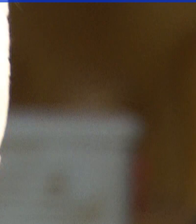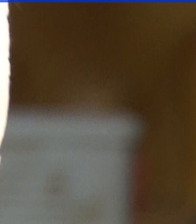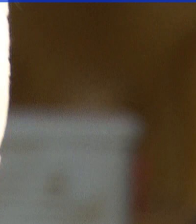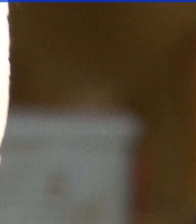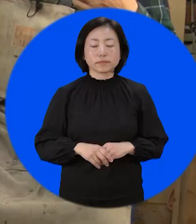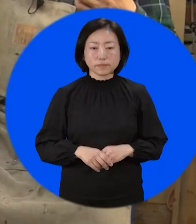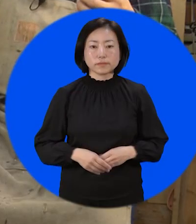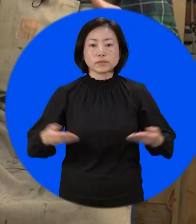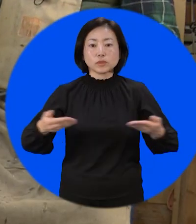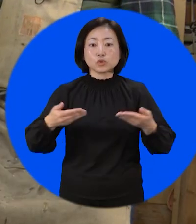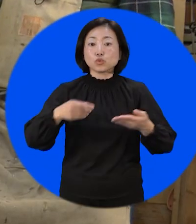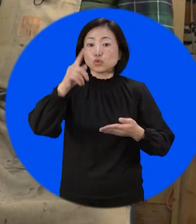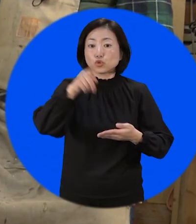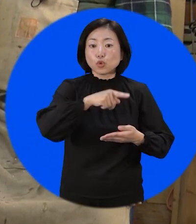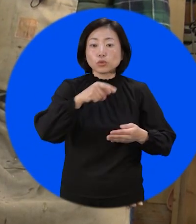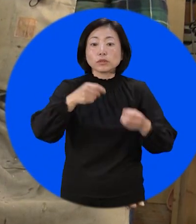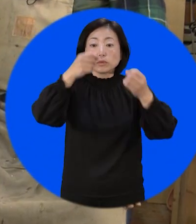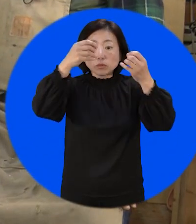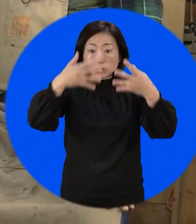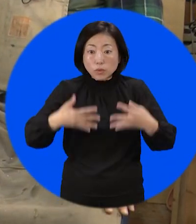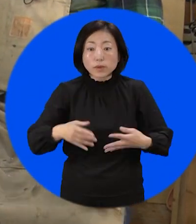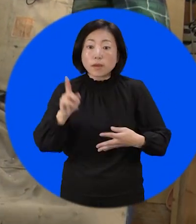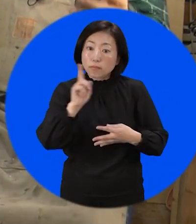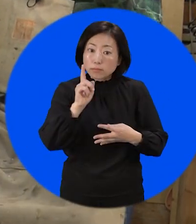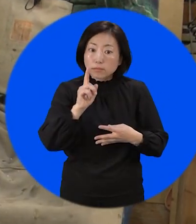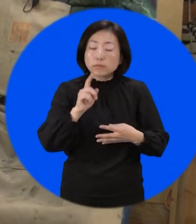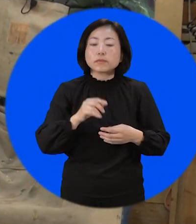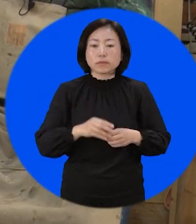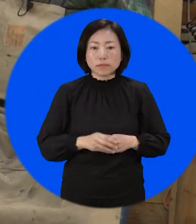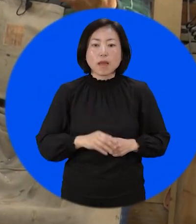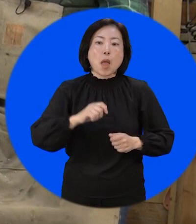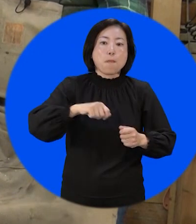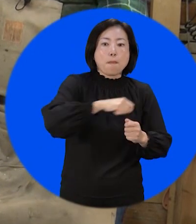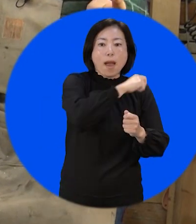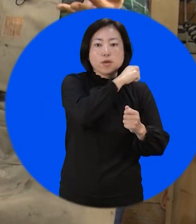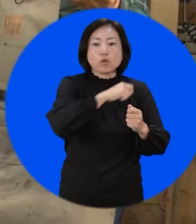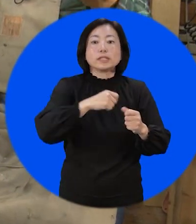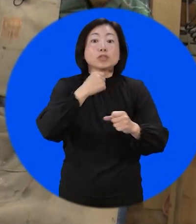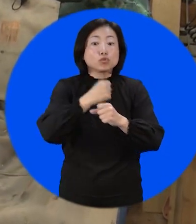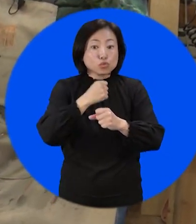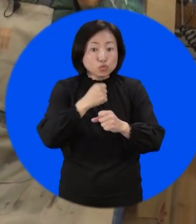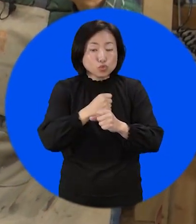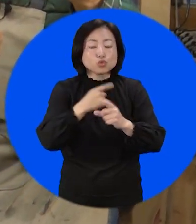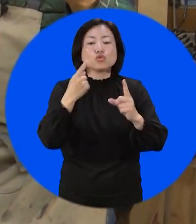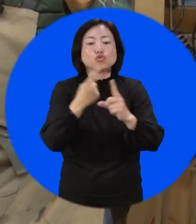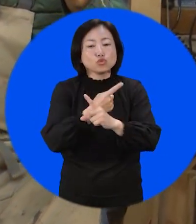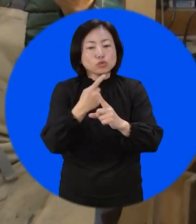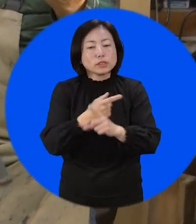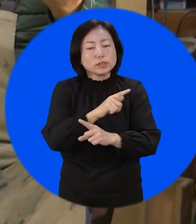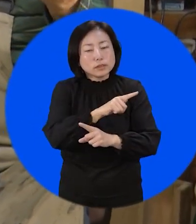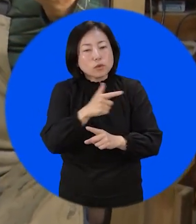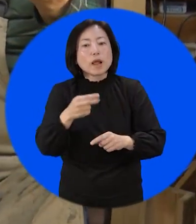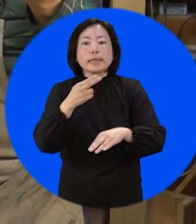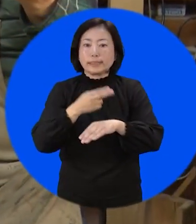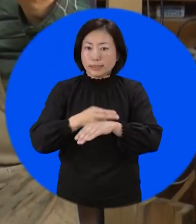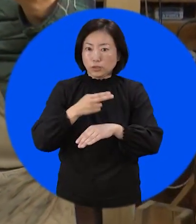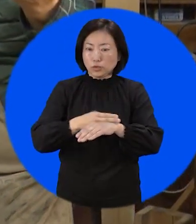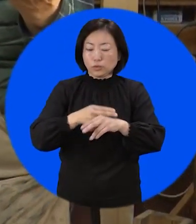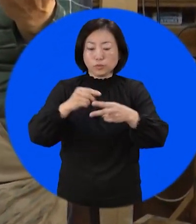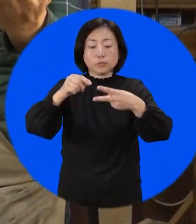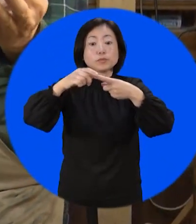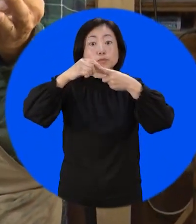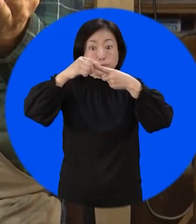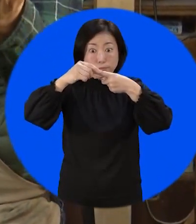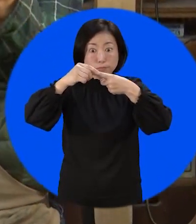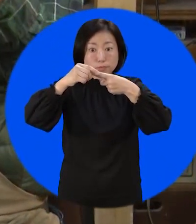条件としてはバイオリンの製作 とか修理とか技術ですね、